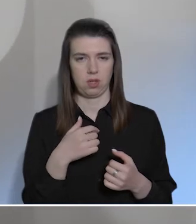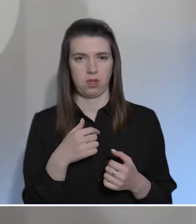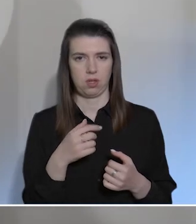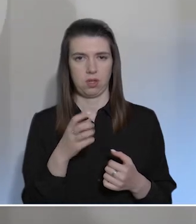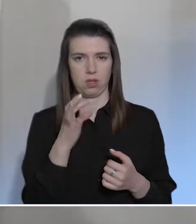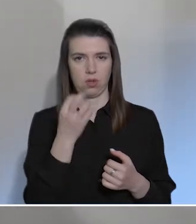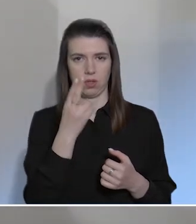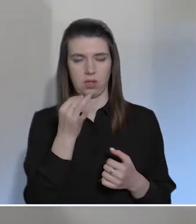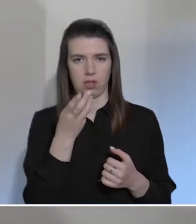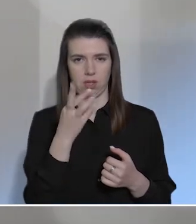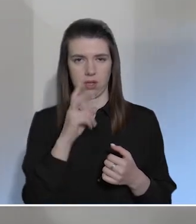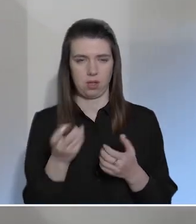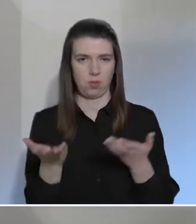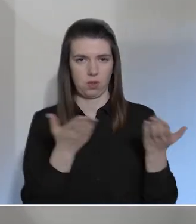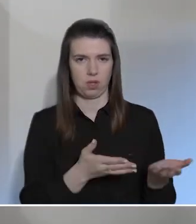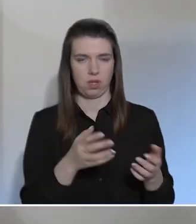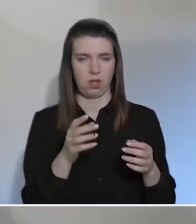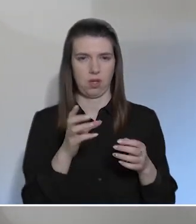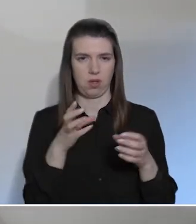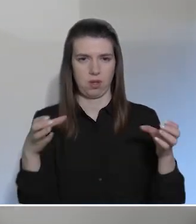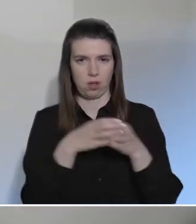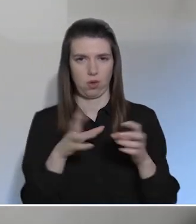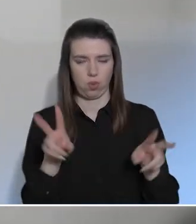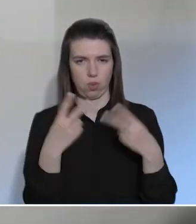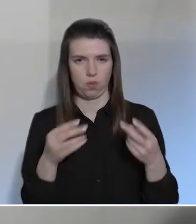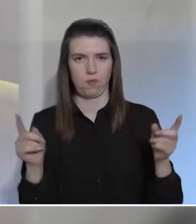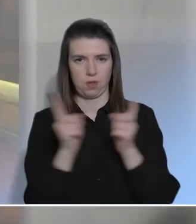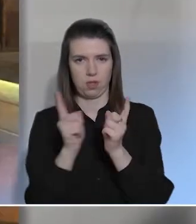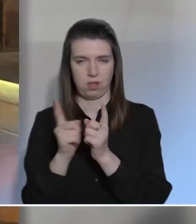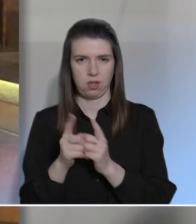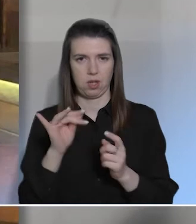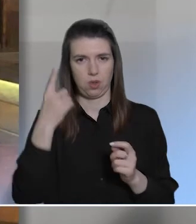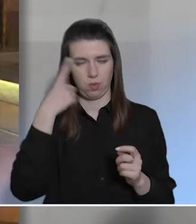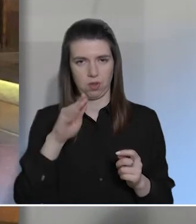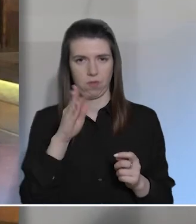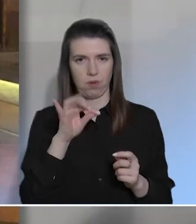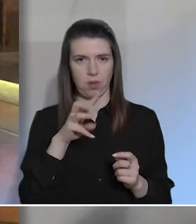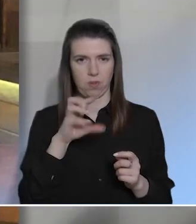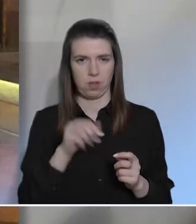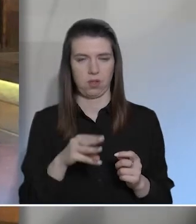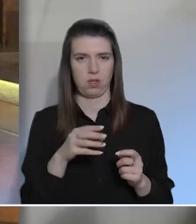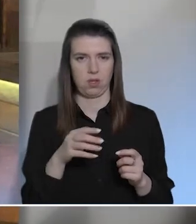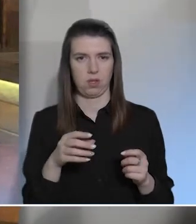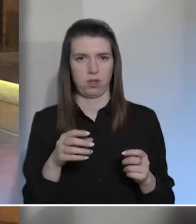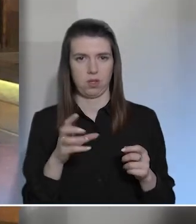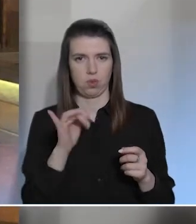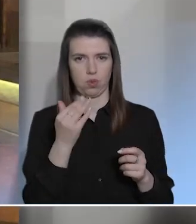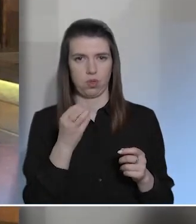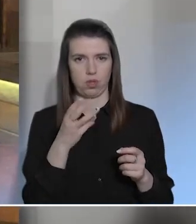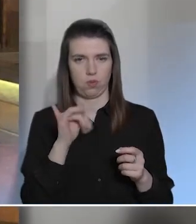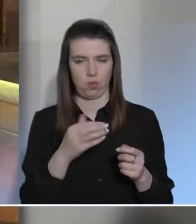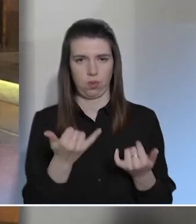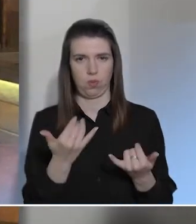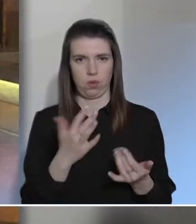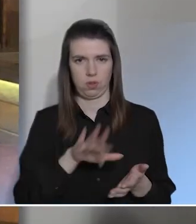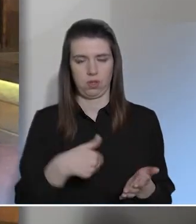соцсетях написала приглашение организовать книжный клуб. Мы встретились и сразу же придумали формат книжного клуба, который вот как он существует